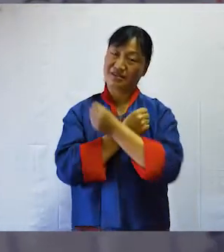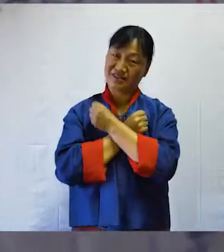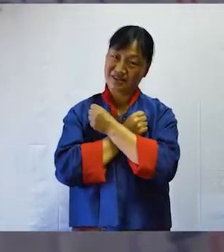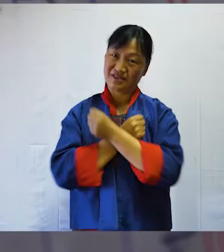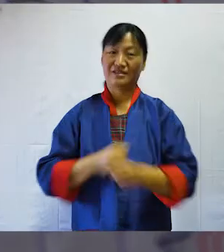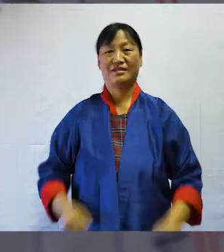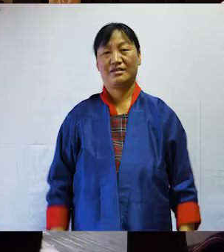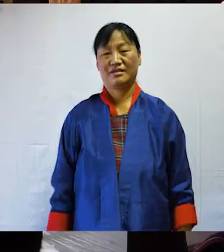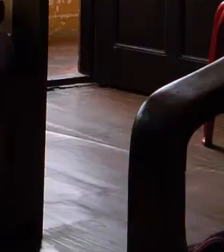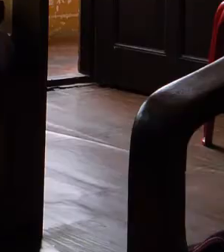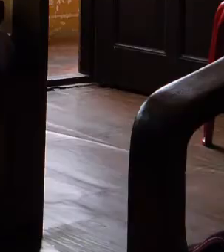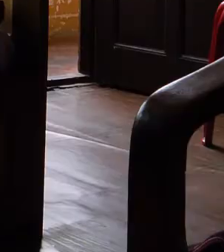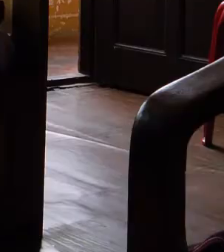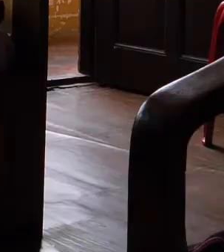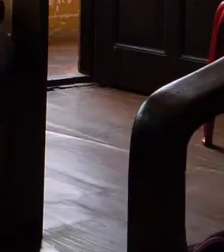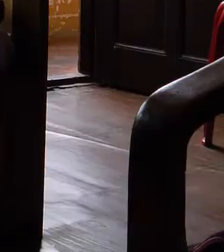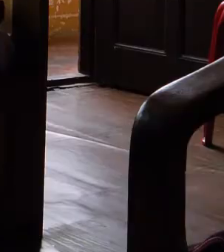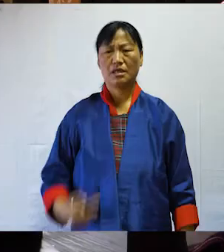I love Bhutan.